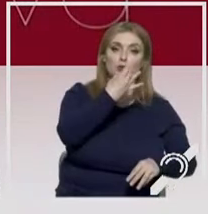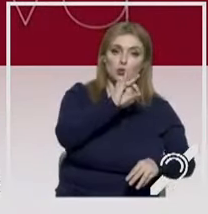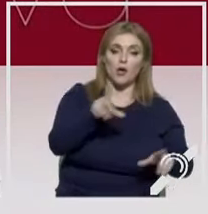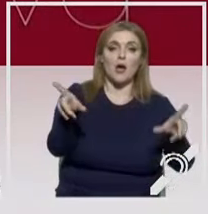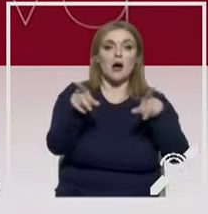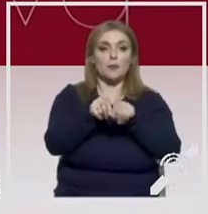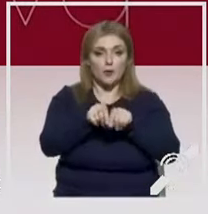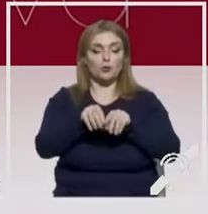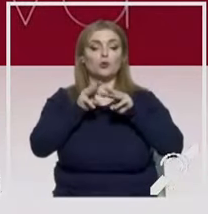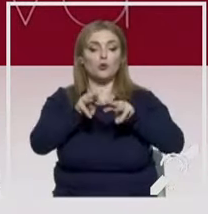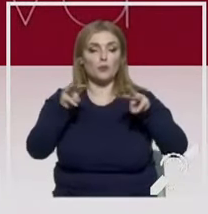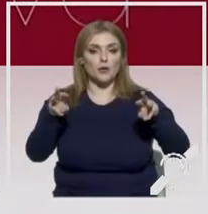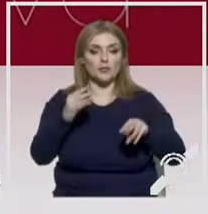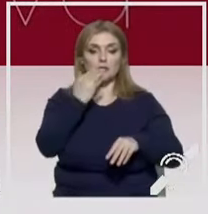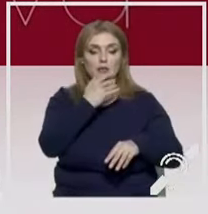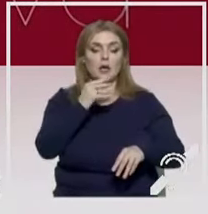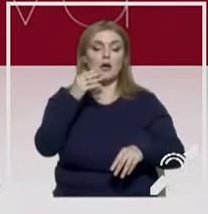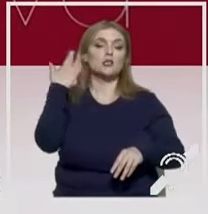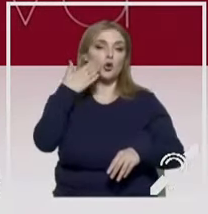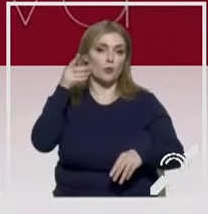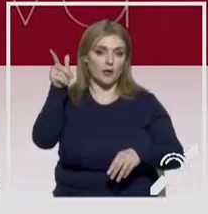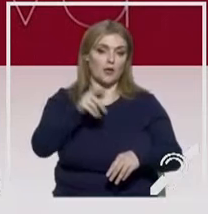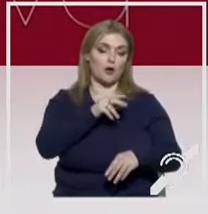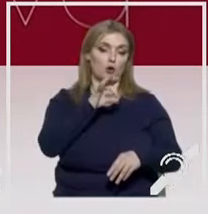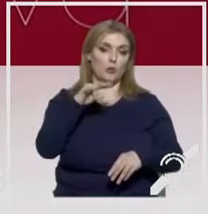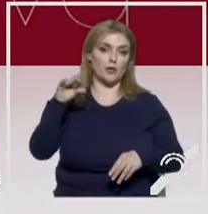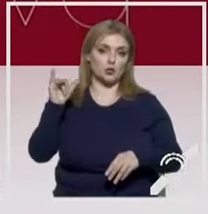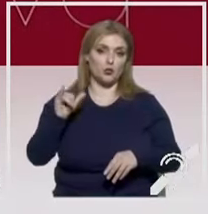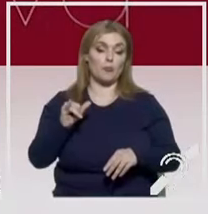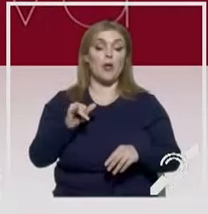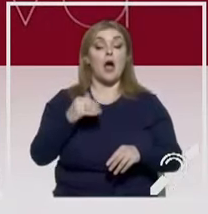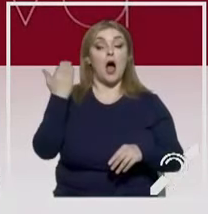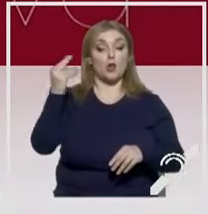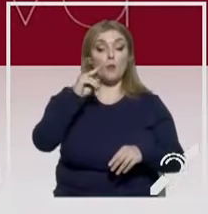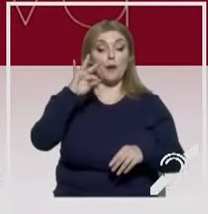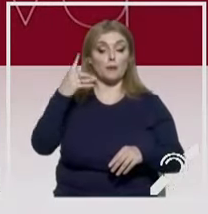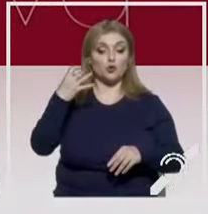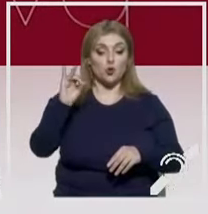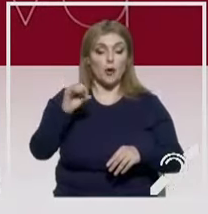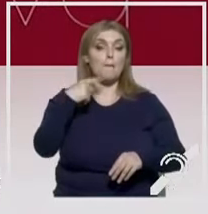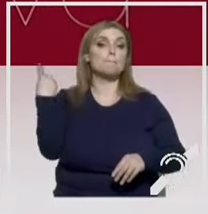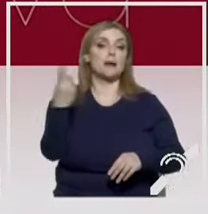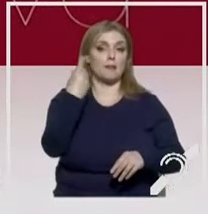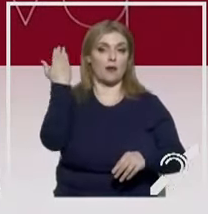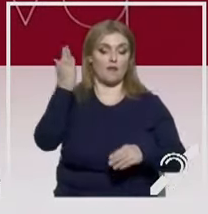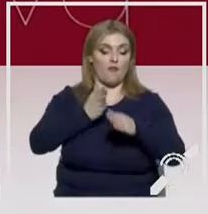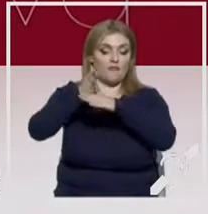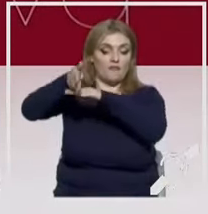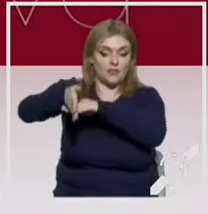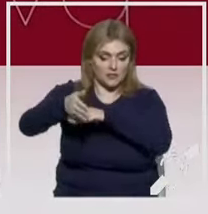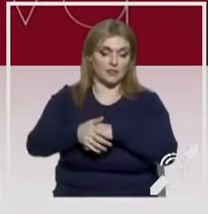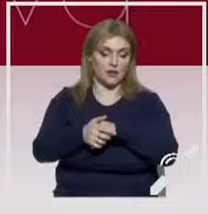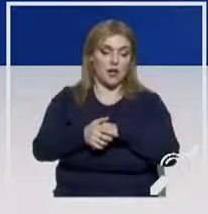România, Luminița Odobescu. Este prima deplasare în afara țării a vicepremierului Popșoi după preluarea portofoliului de la